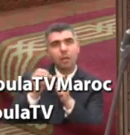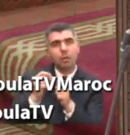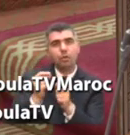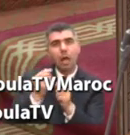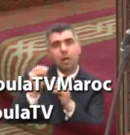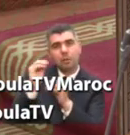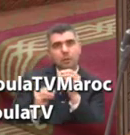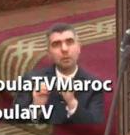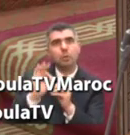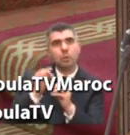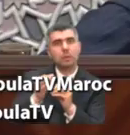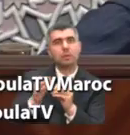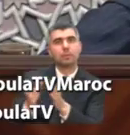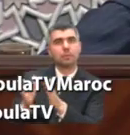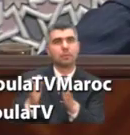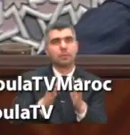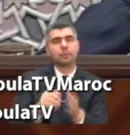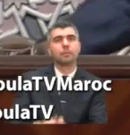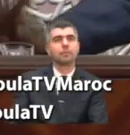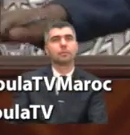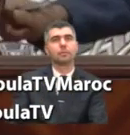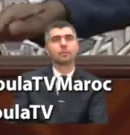سيد الوزير نجيبو للرئيس انتهى الوقت. شكرا